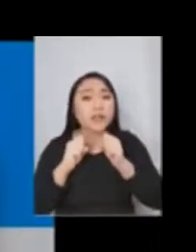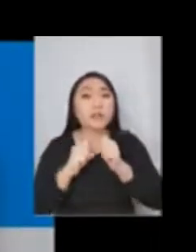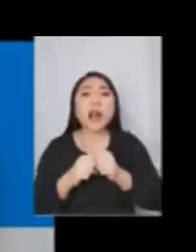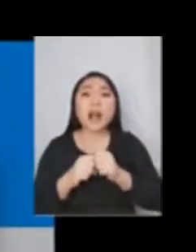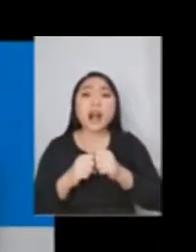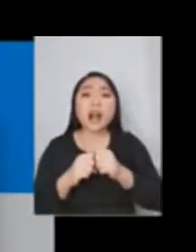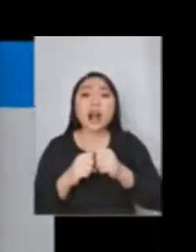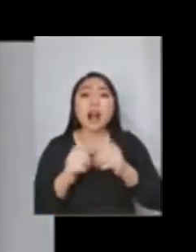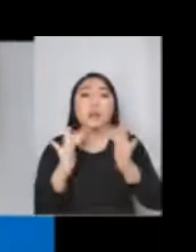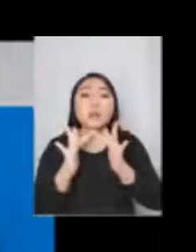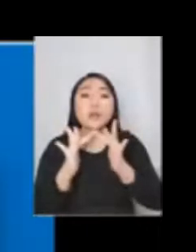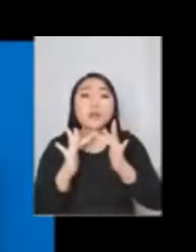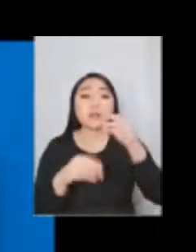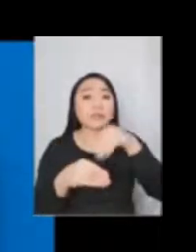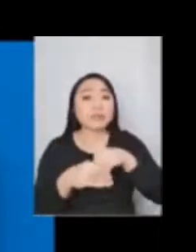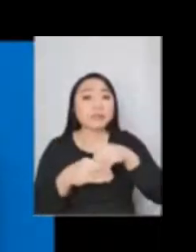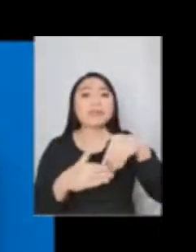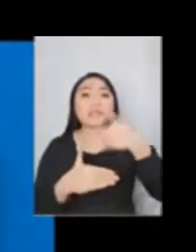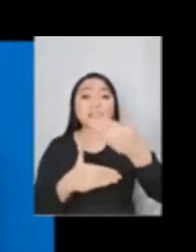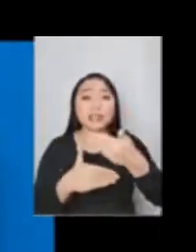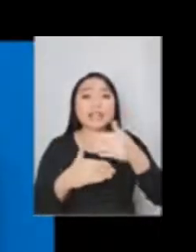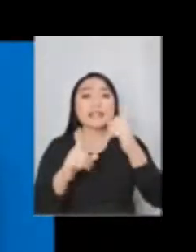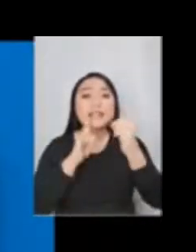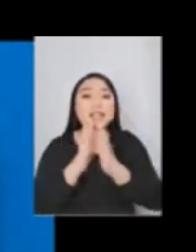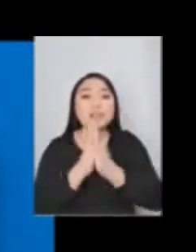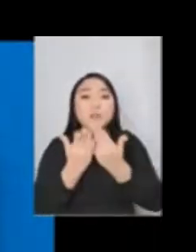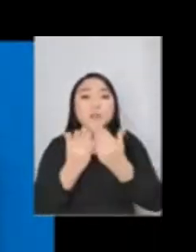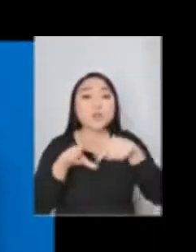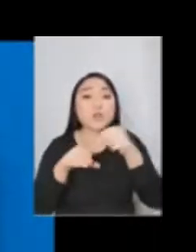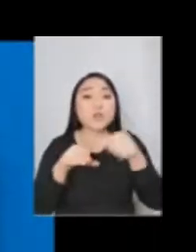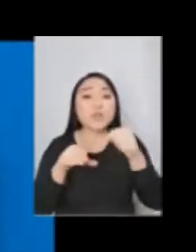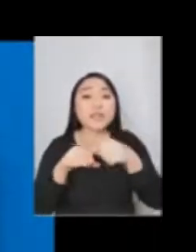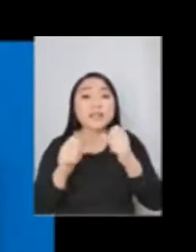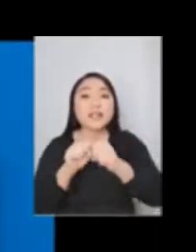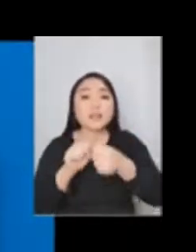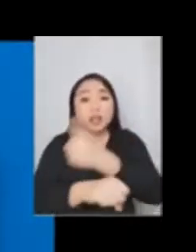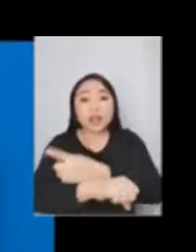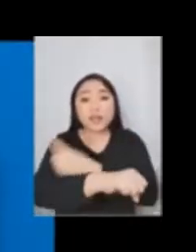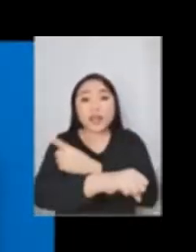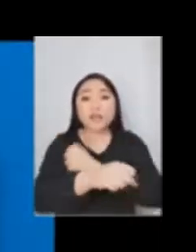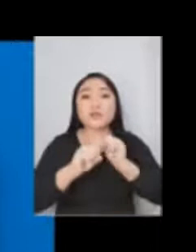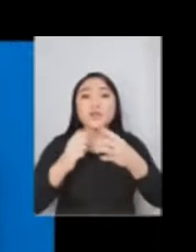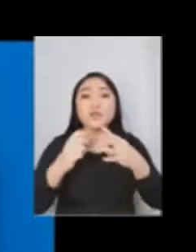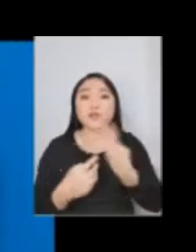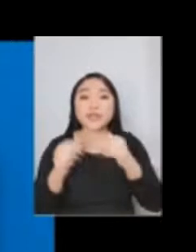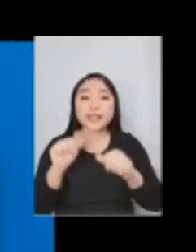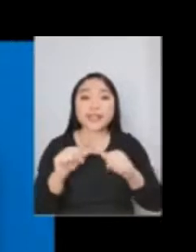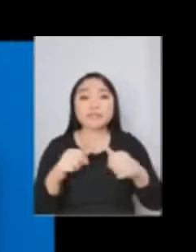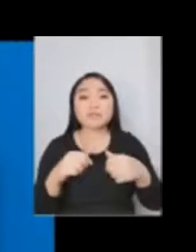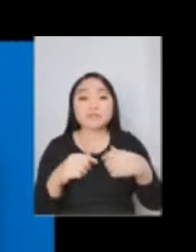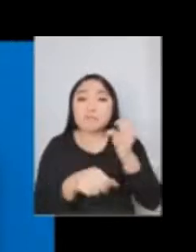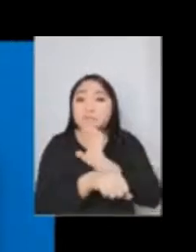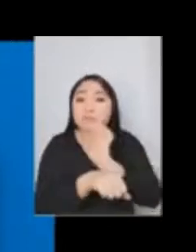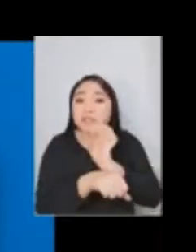Okay. So, para po sa katanungan, suggestion, or komento, pwede nyo po kaming kontakin, or gusto nyo